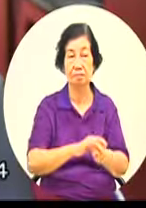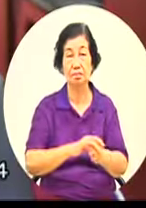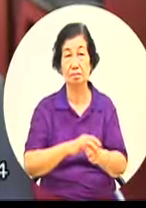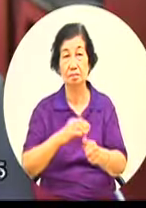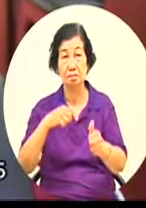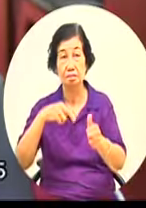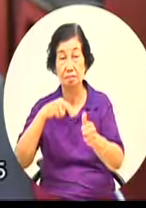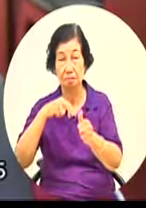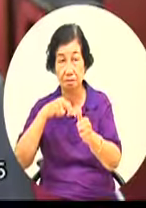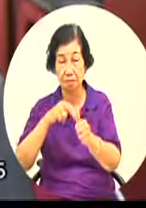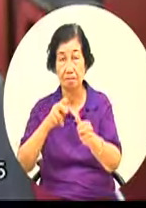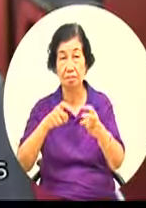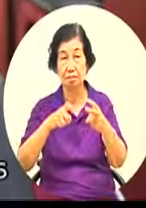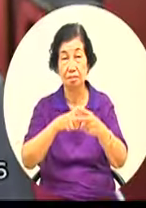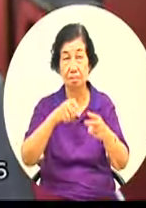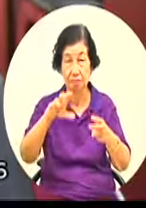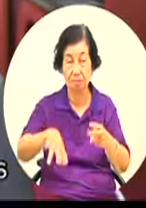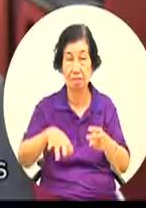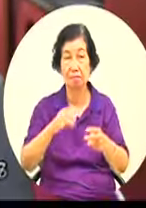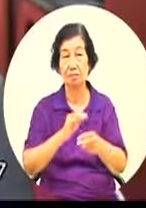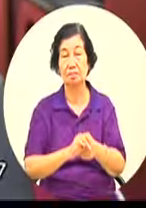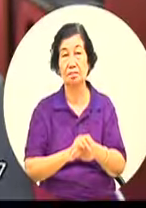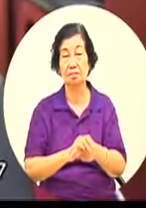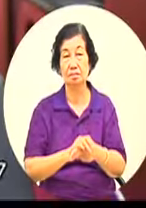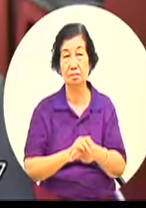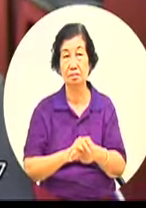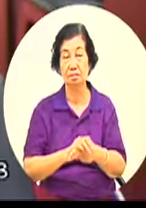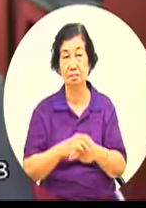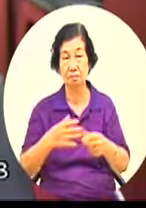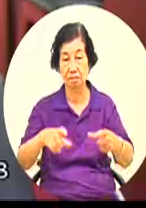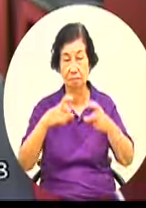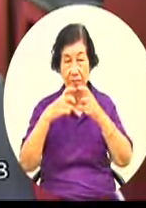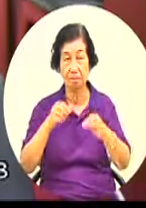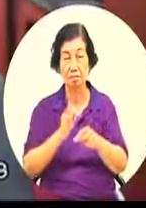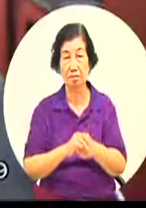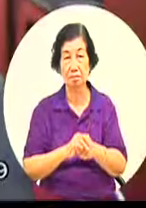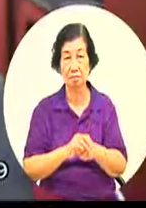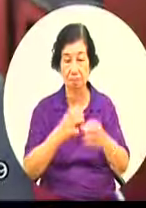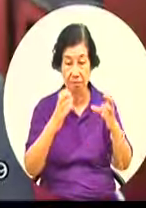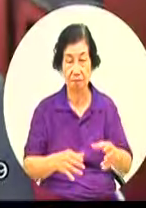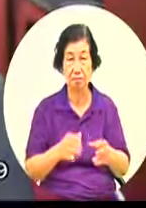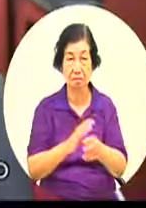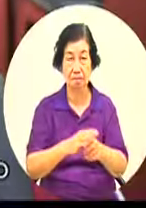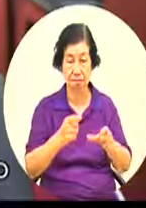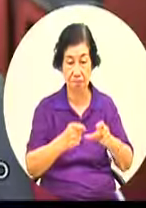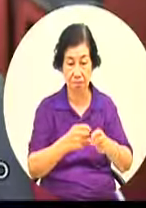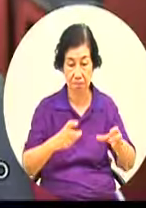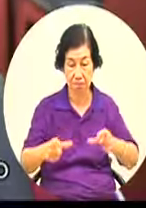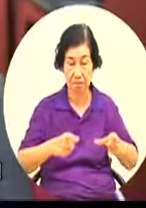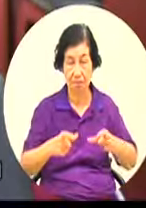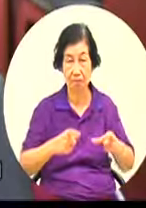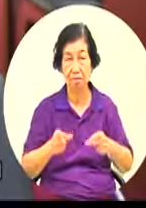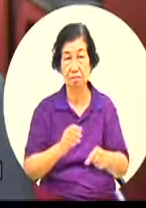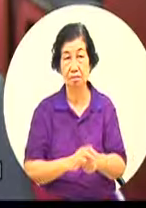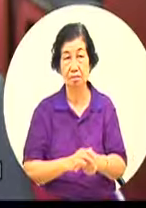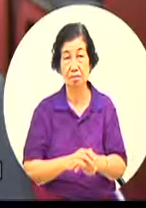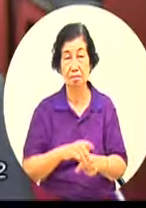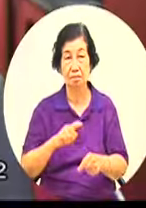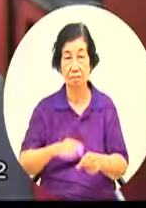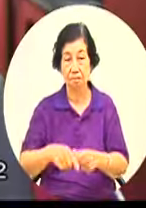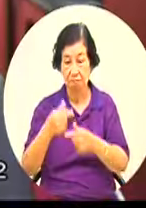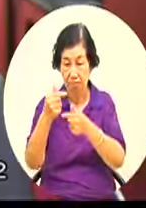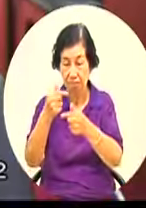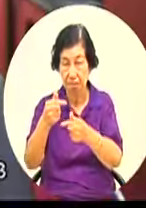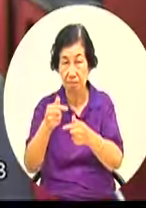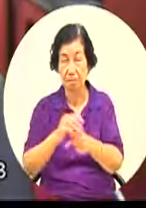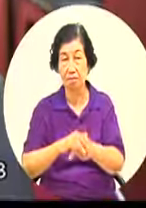当公园哦。高雄市的整个运动用地哦，可以运动的地方哦，甚至标准的赛事的场地哦，